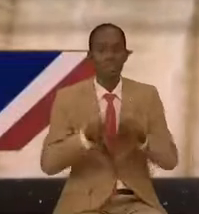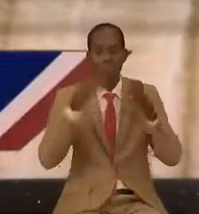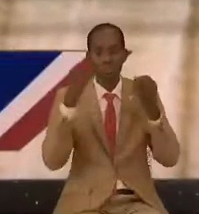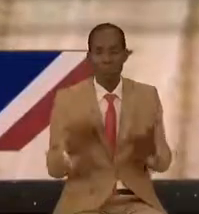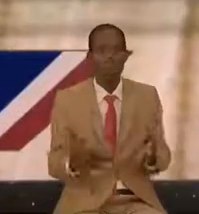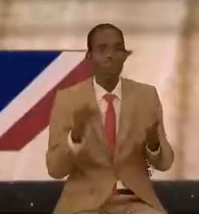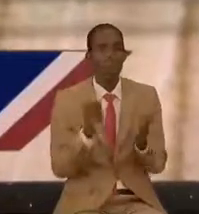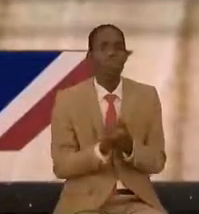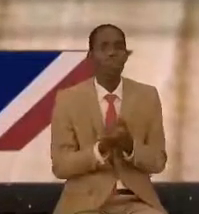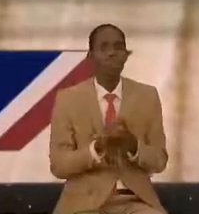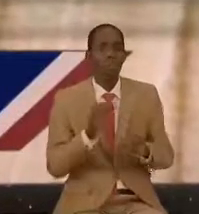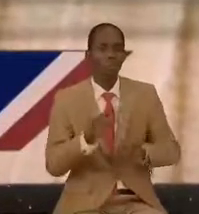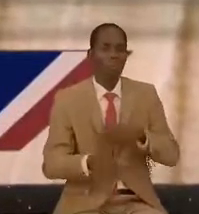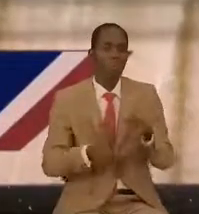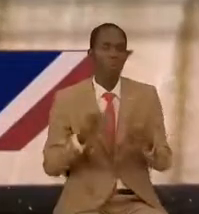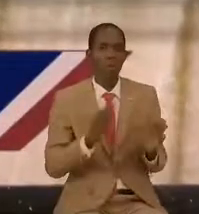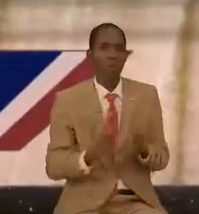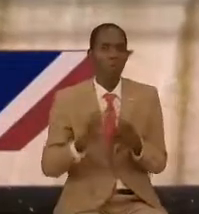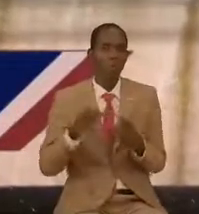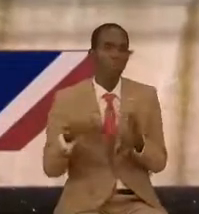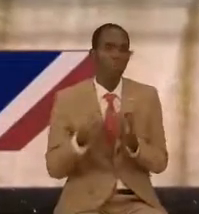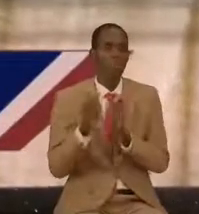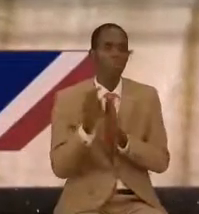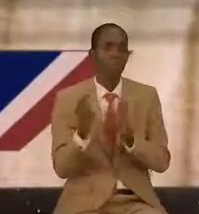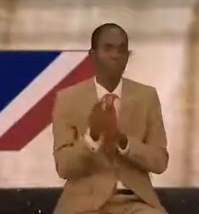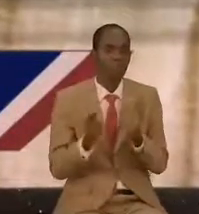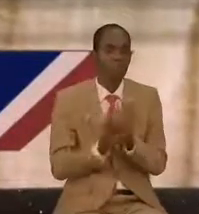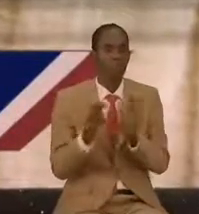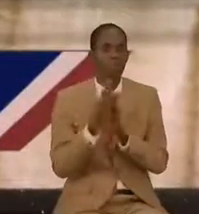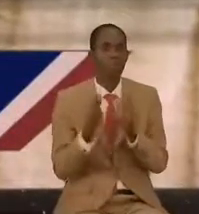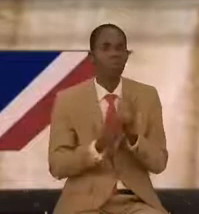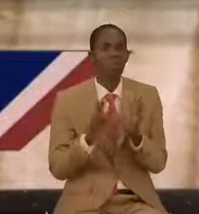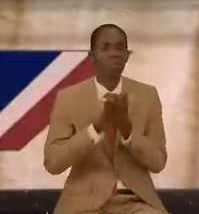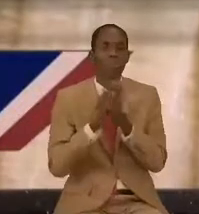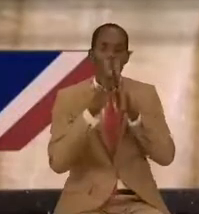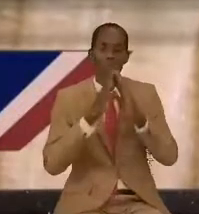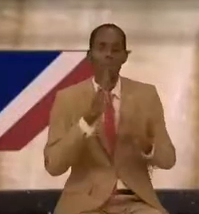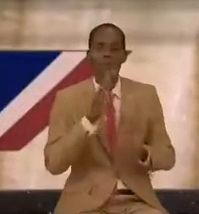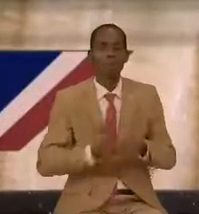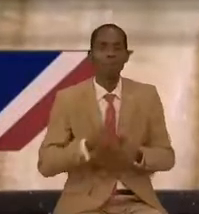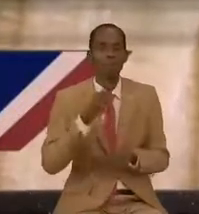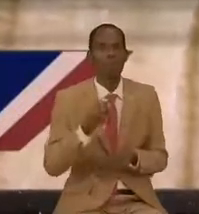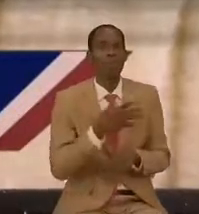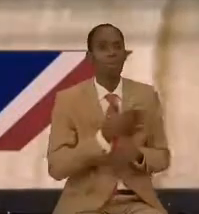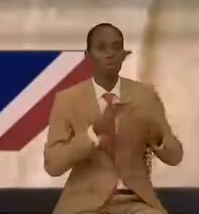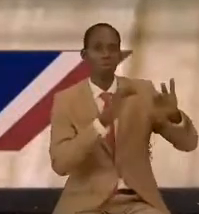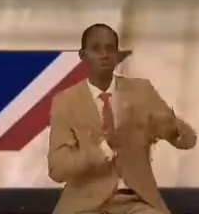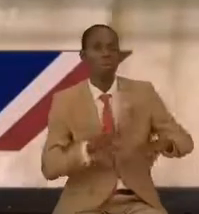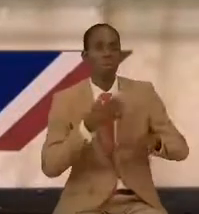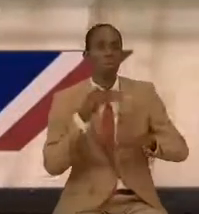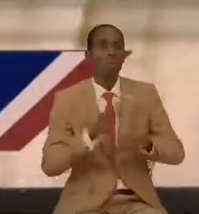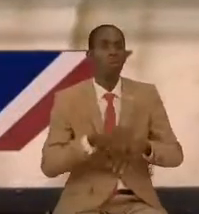Paix et miséricorde sur tous ceux qui suivront cette règle et sur